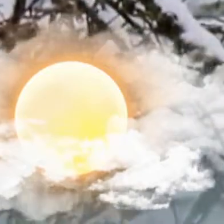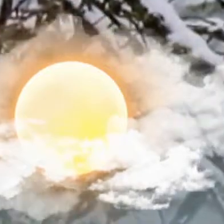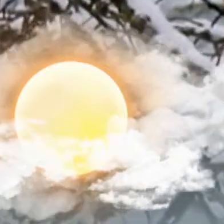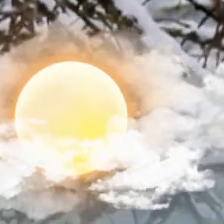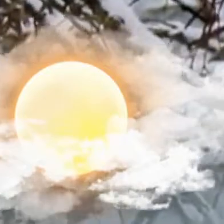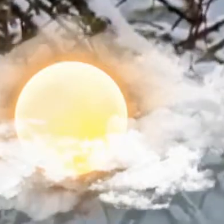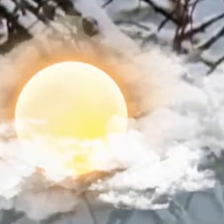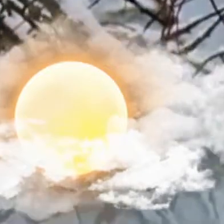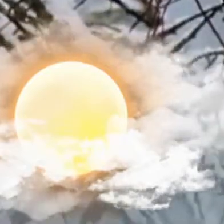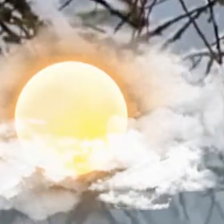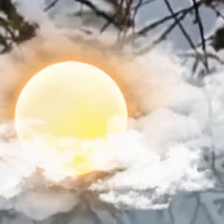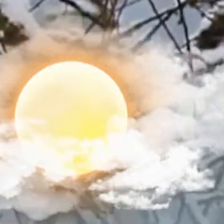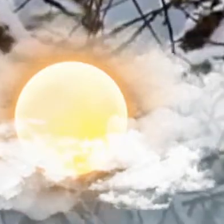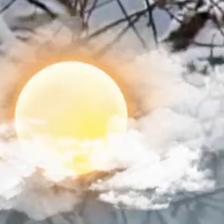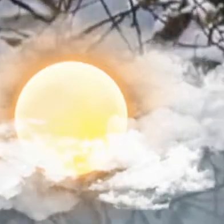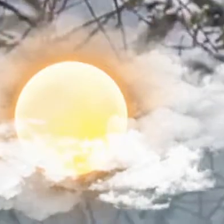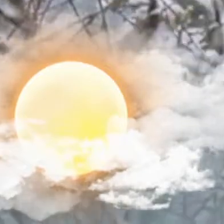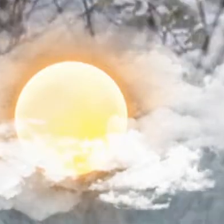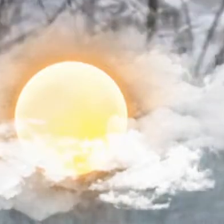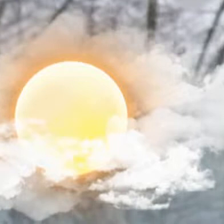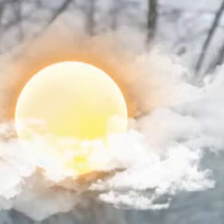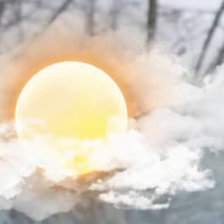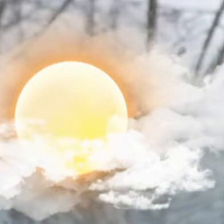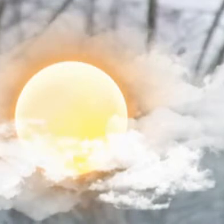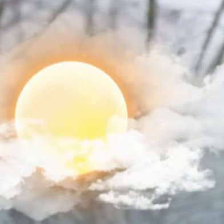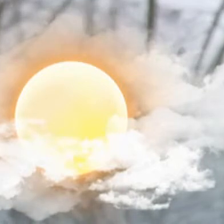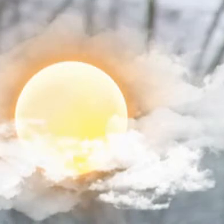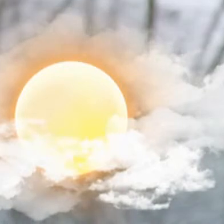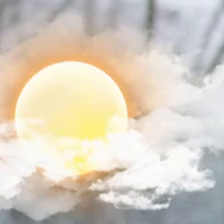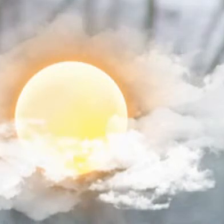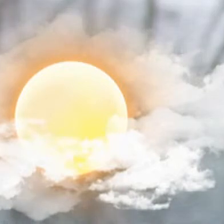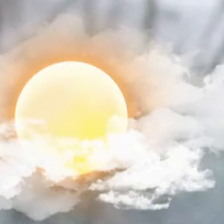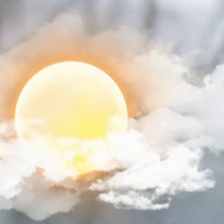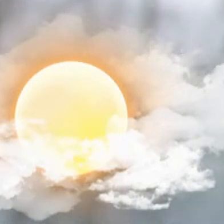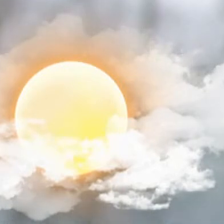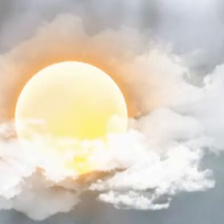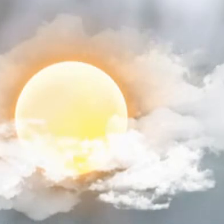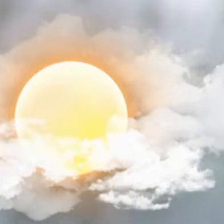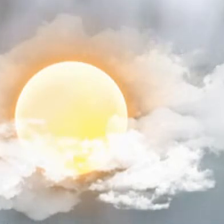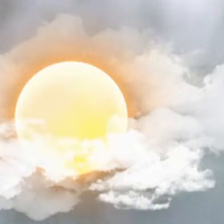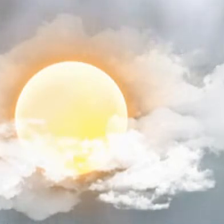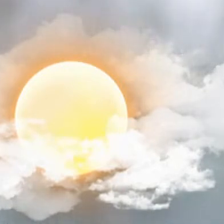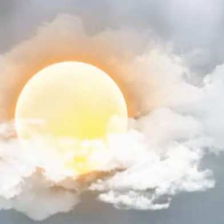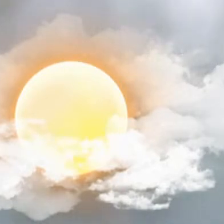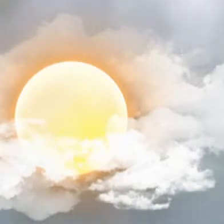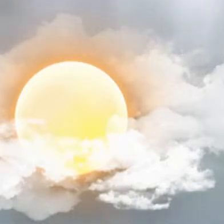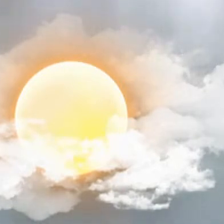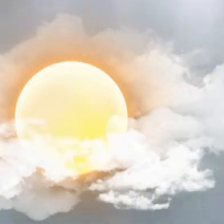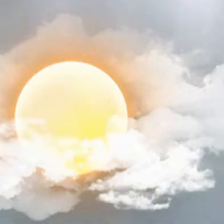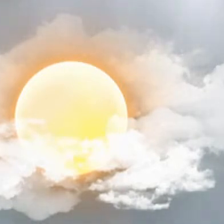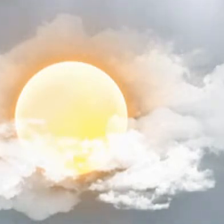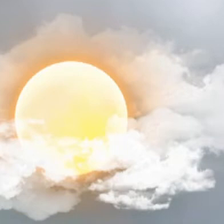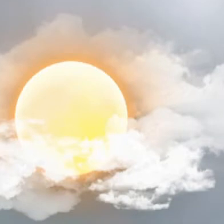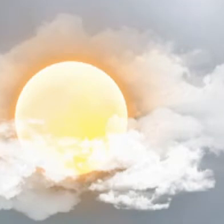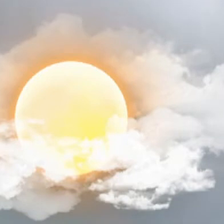9 градусов морозу раницей и до минус 6 днем и вечером. Переменная облачность без опадков. Ветер заходний.